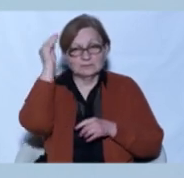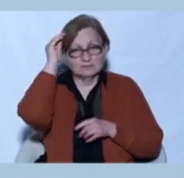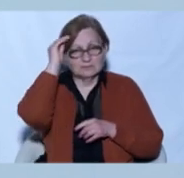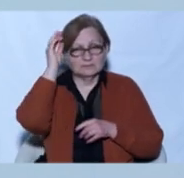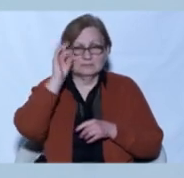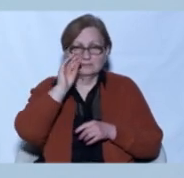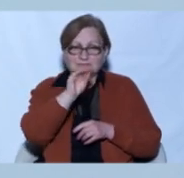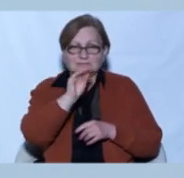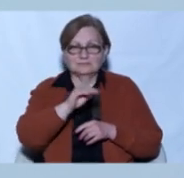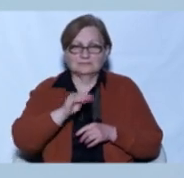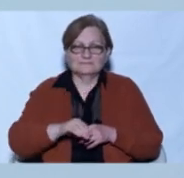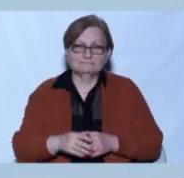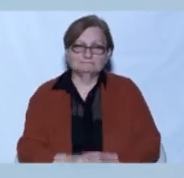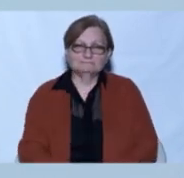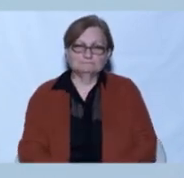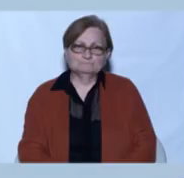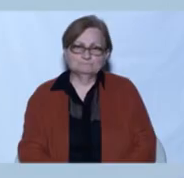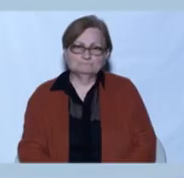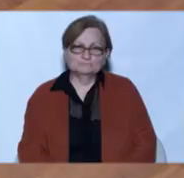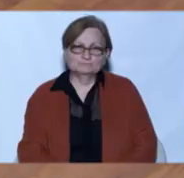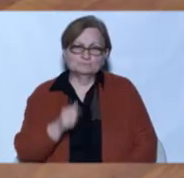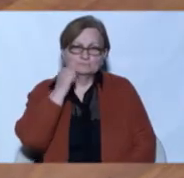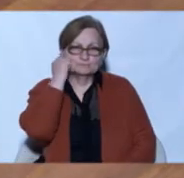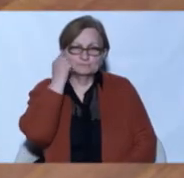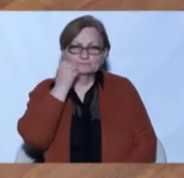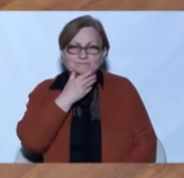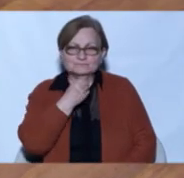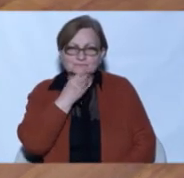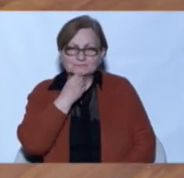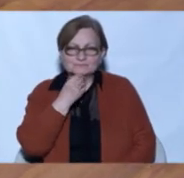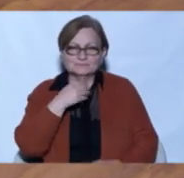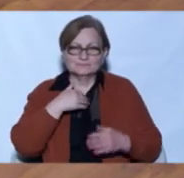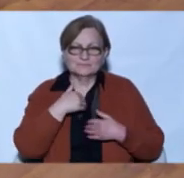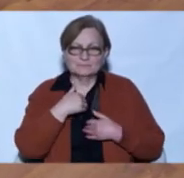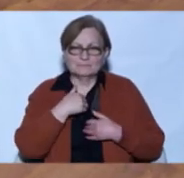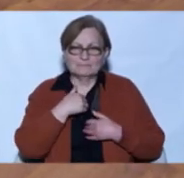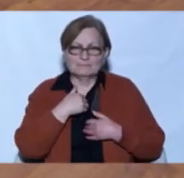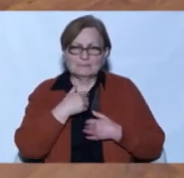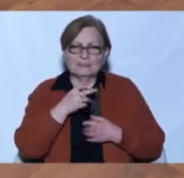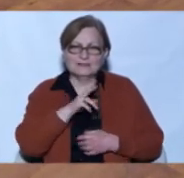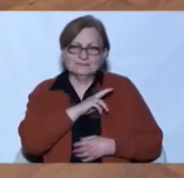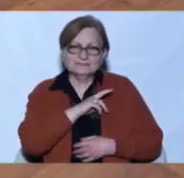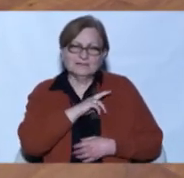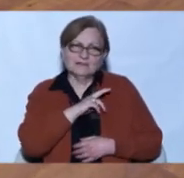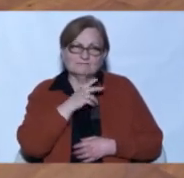საინტერესოა, რას დაწერ. ბებიას, ბაბუას ხსენება ჩემში იწვევს დიდ